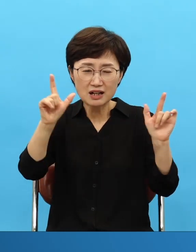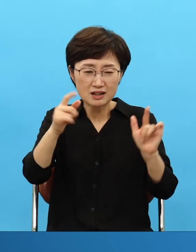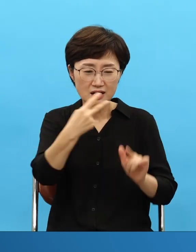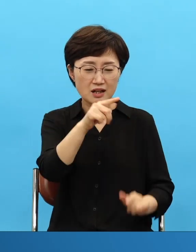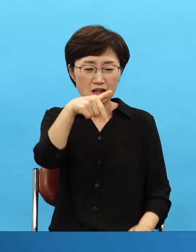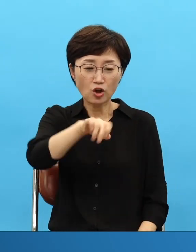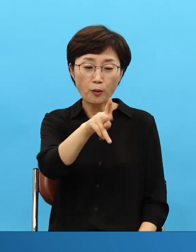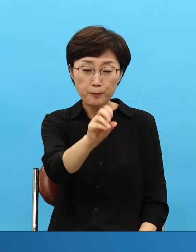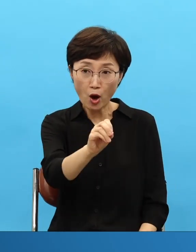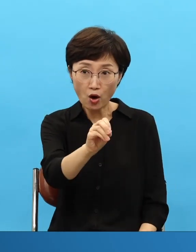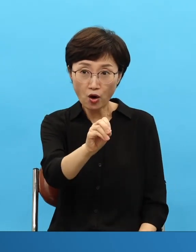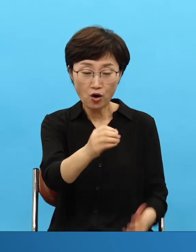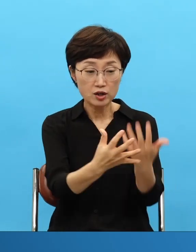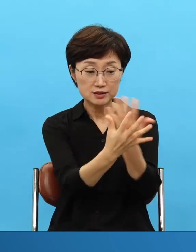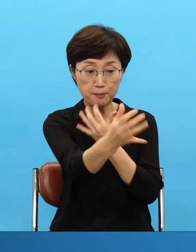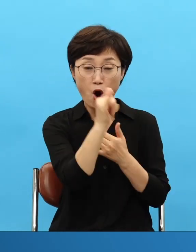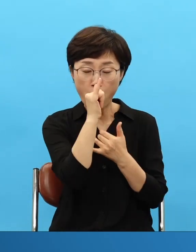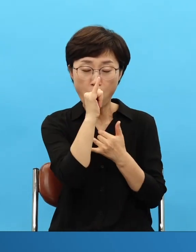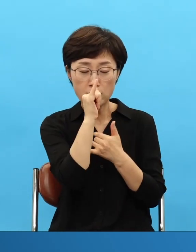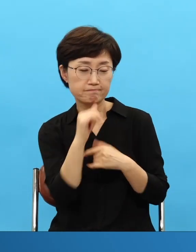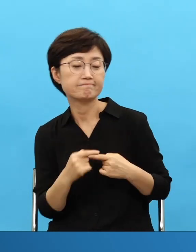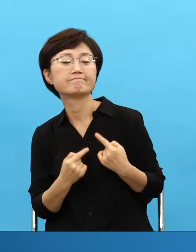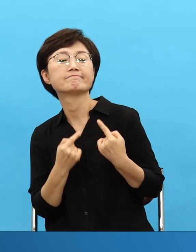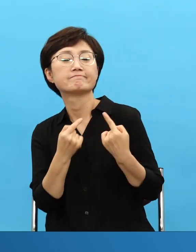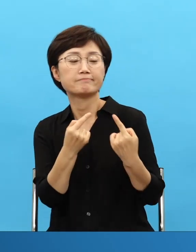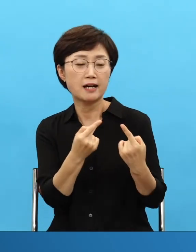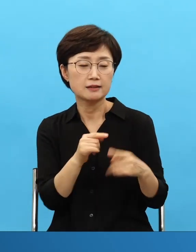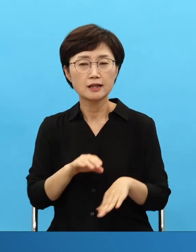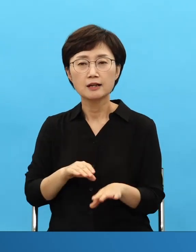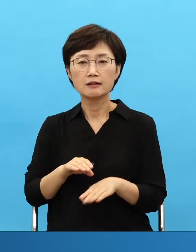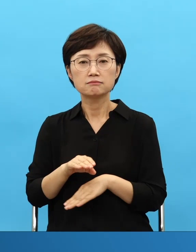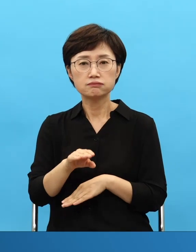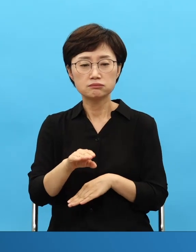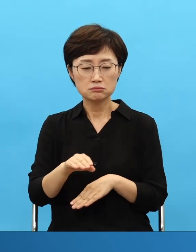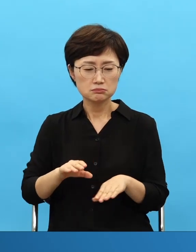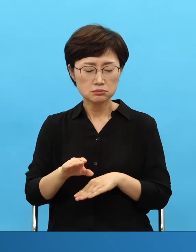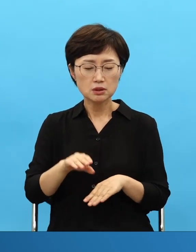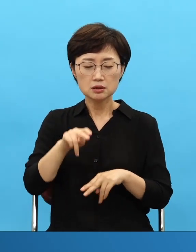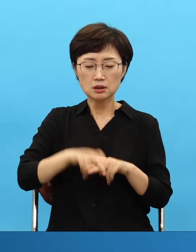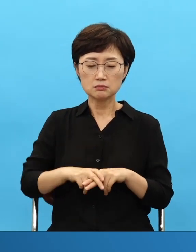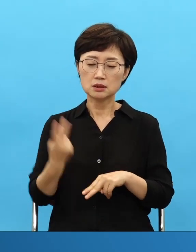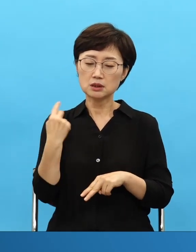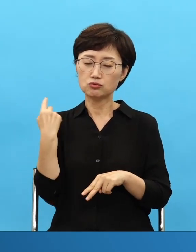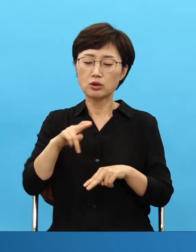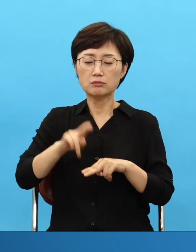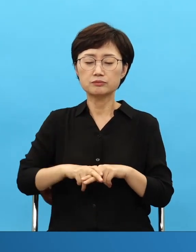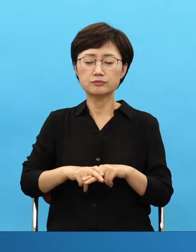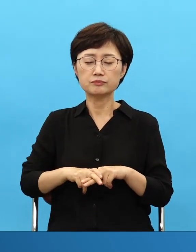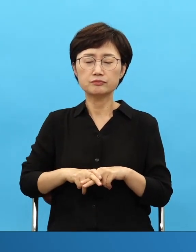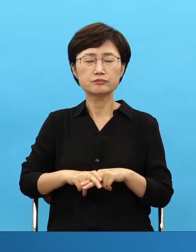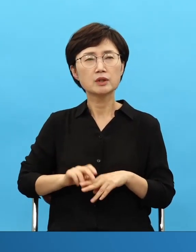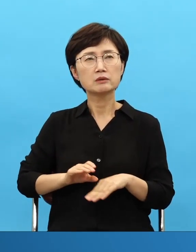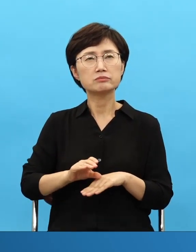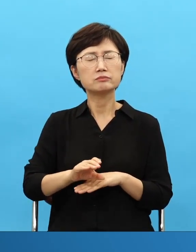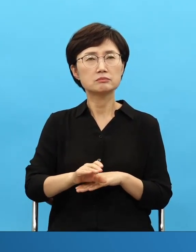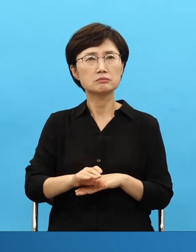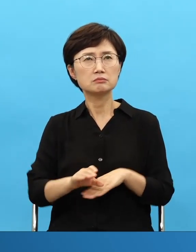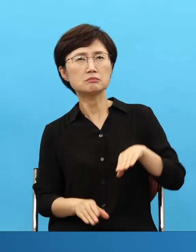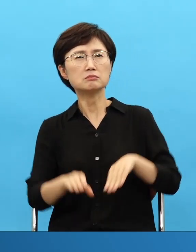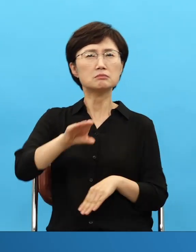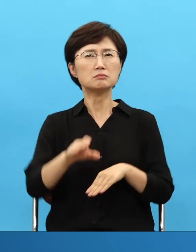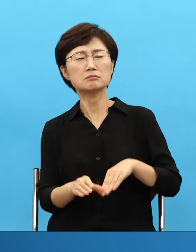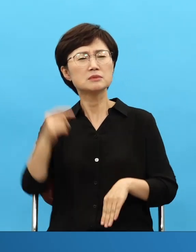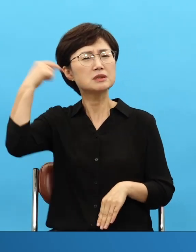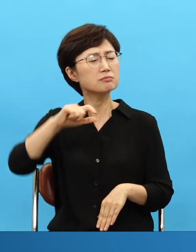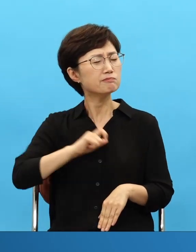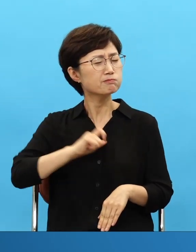집회를 가는데요. 제 차가 이러는 거예요. And one time I went to Tokpyeong to lead a retreat there, and it was